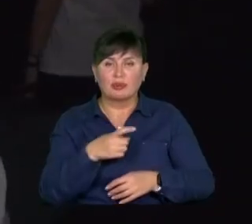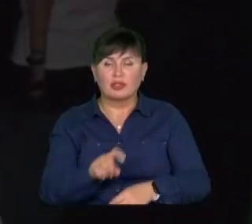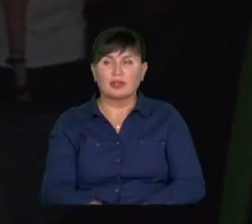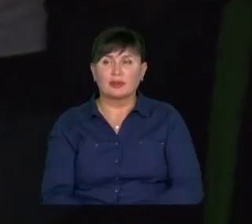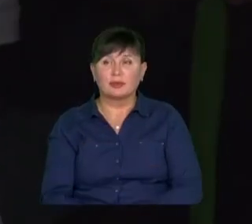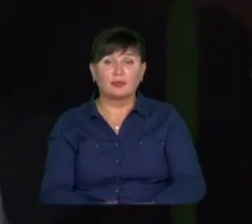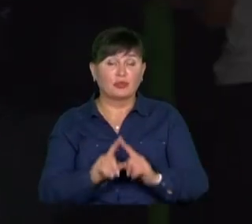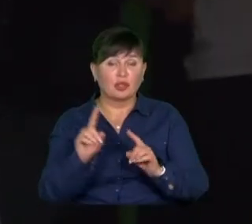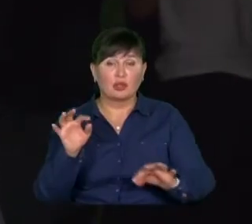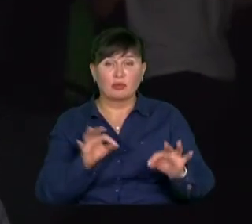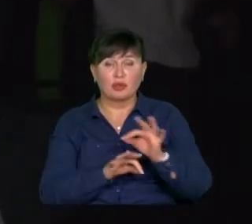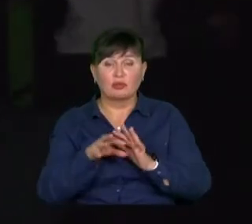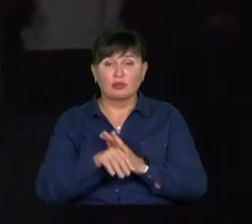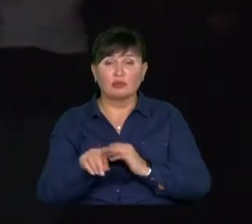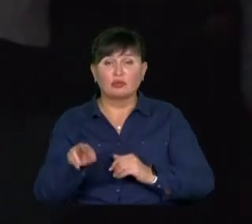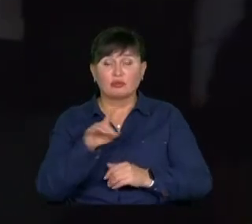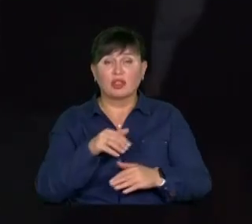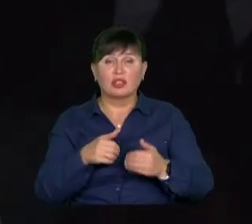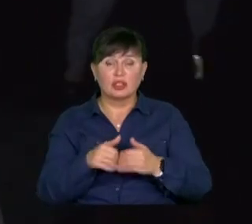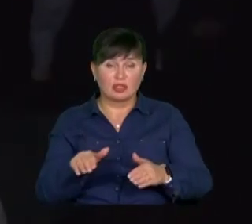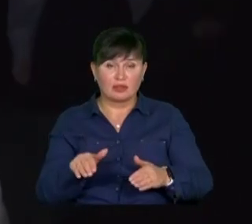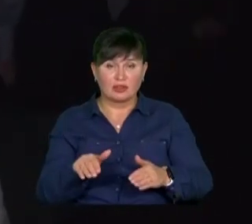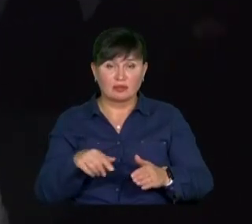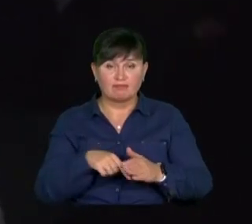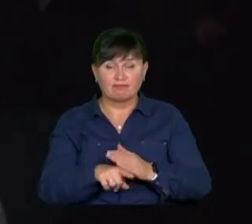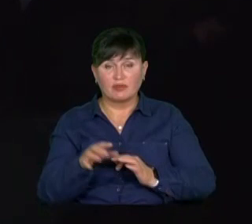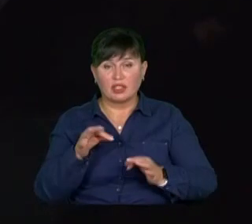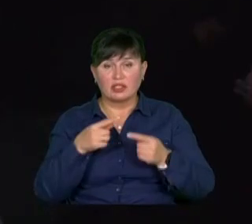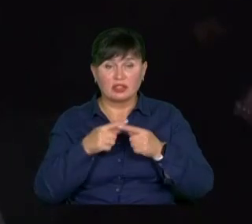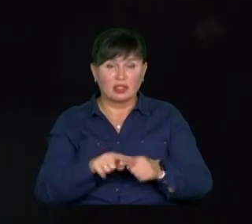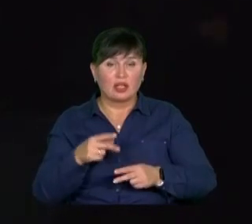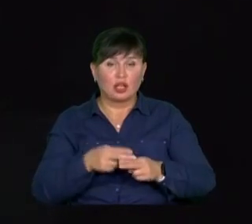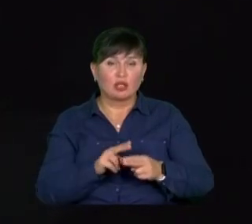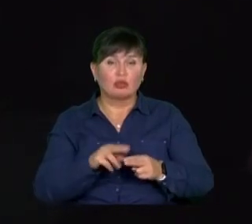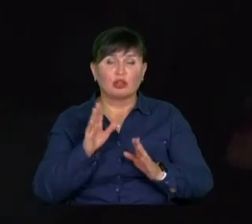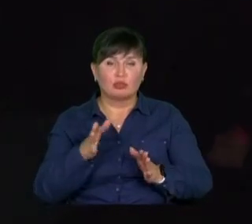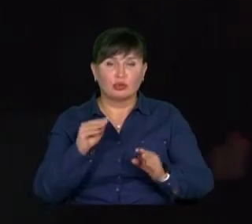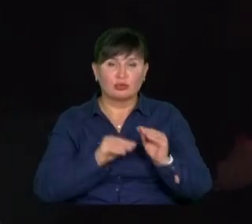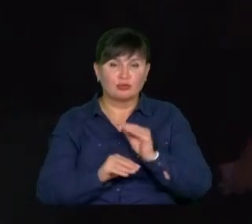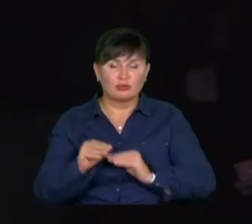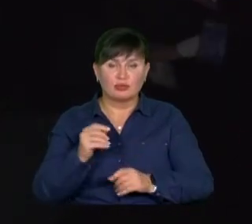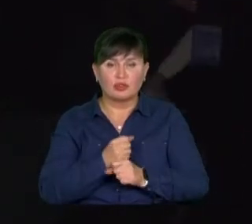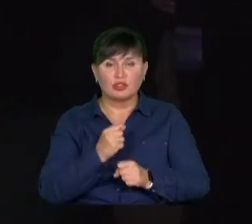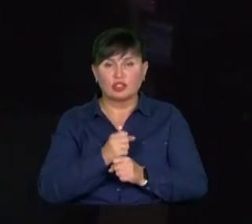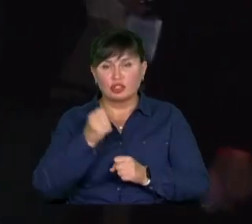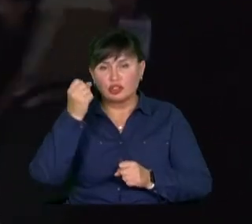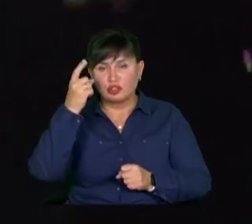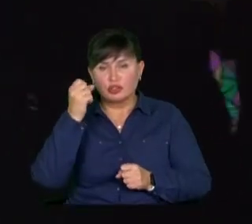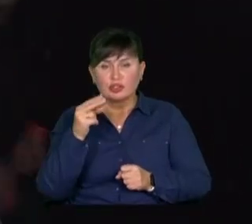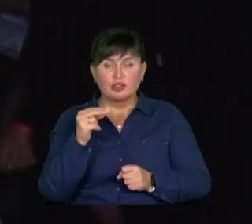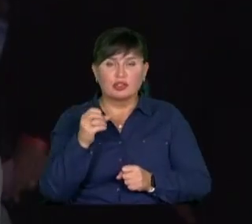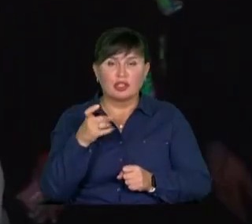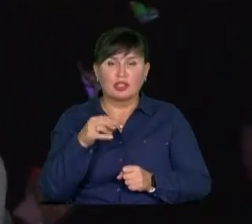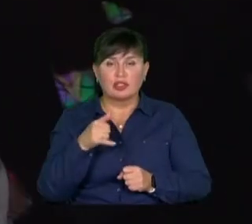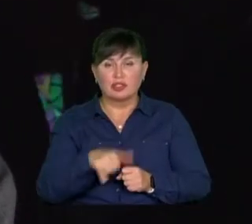Уникальность проекта в том, что мы открываем новые области применения нановолоконной мембраны, технологии, которая была запатентована и производится в Чехии. А здесь, в